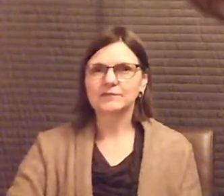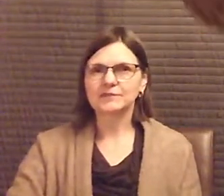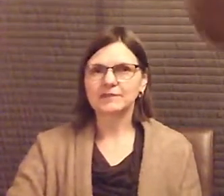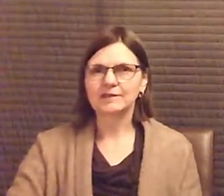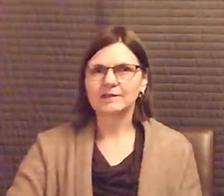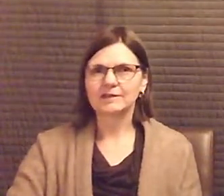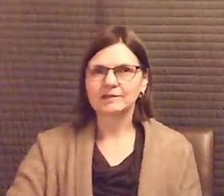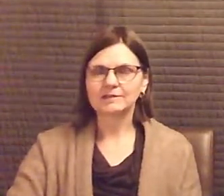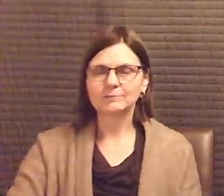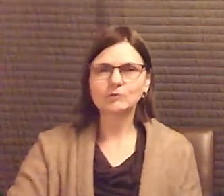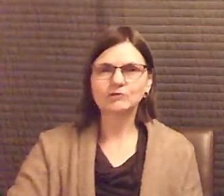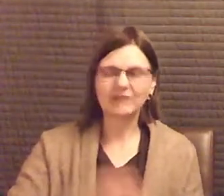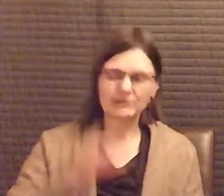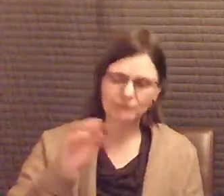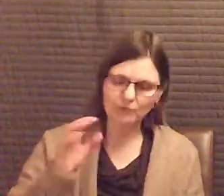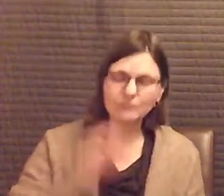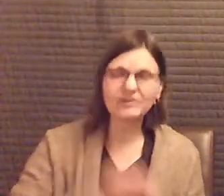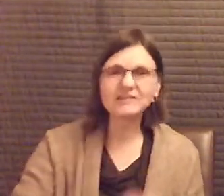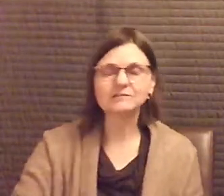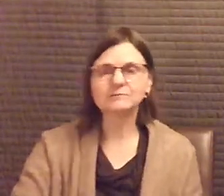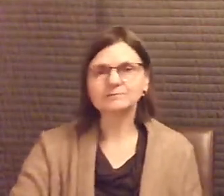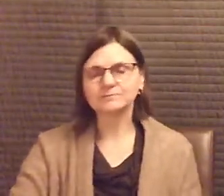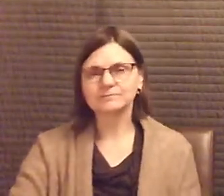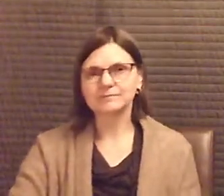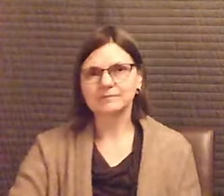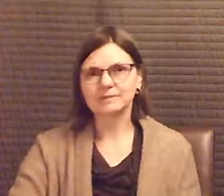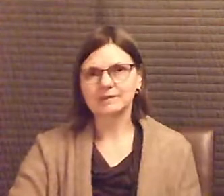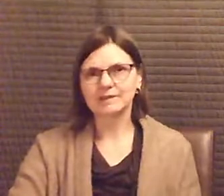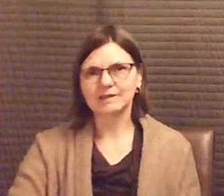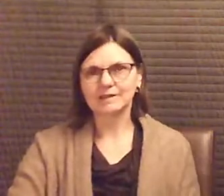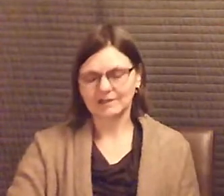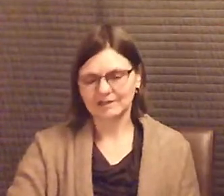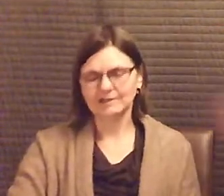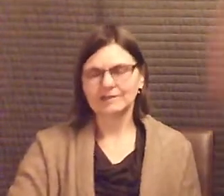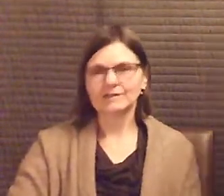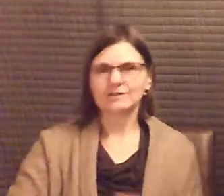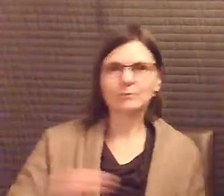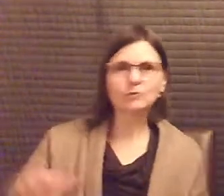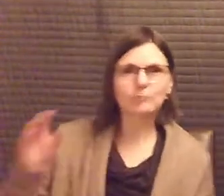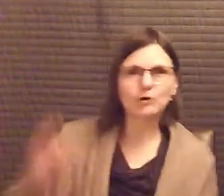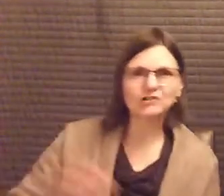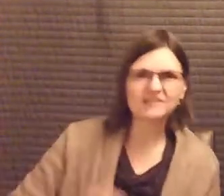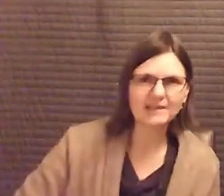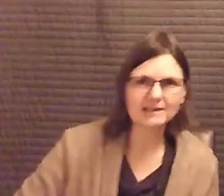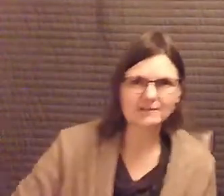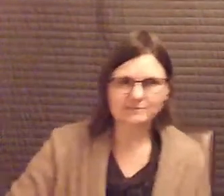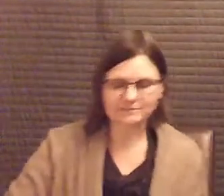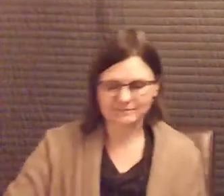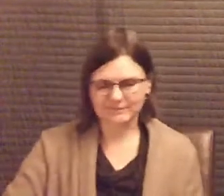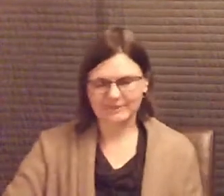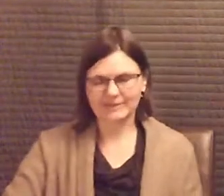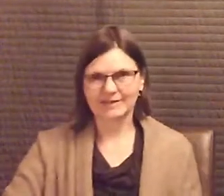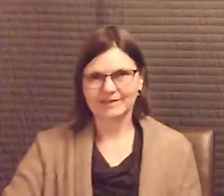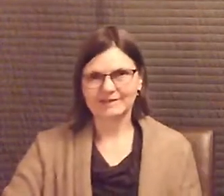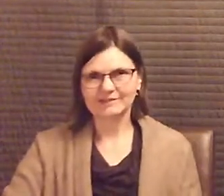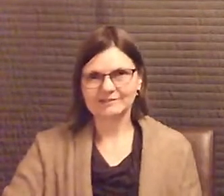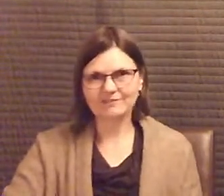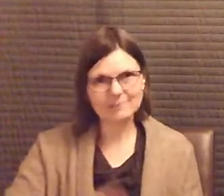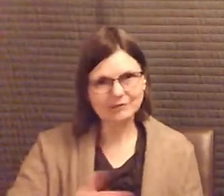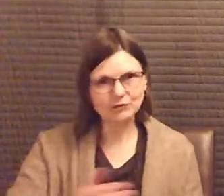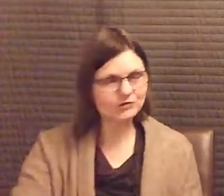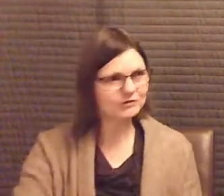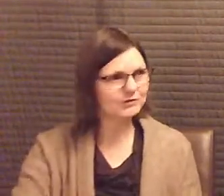moet je boten waren folies tussen de loods was thinking de boten begonnen te zinken keer de show